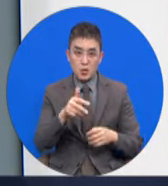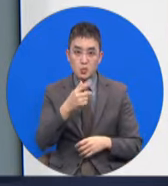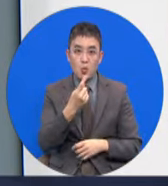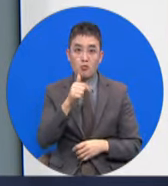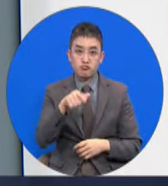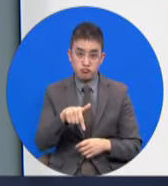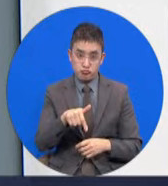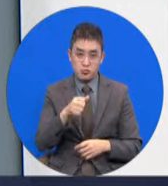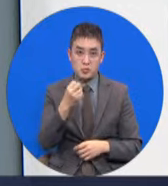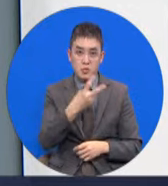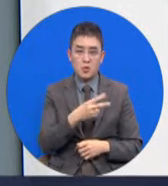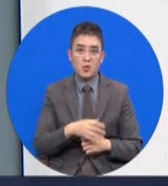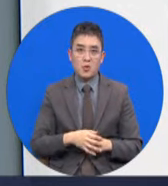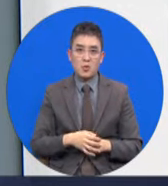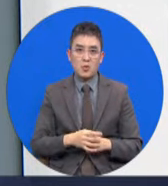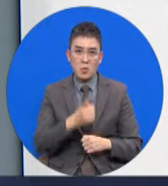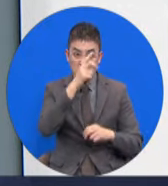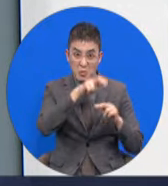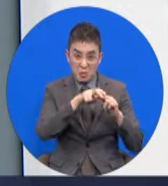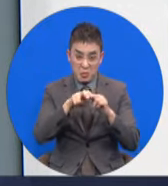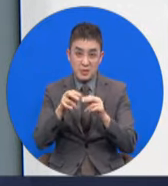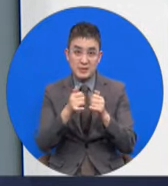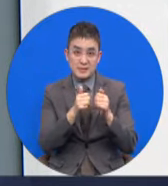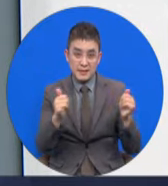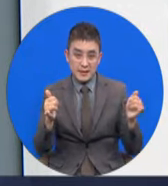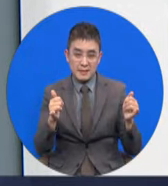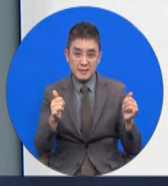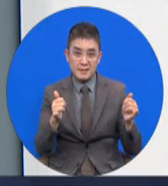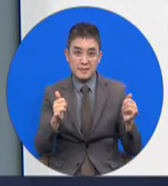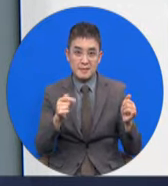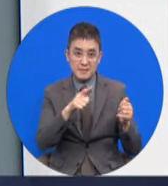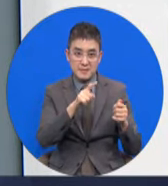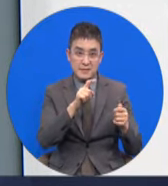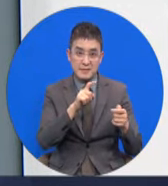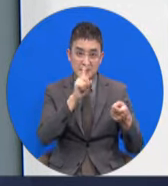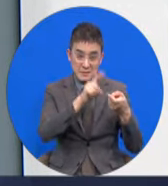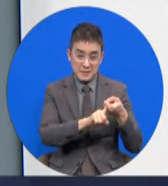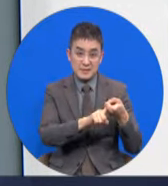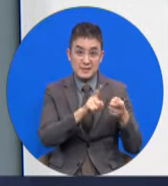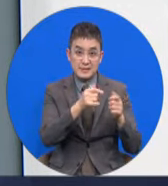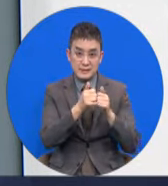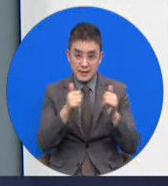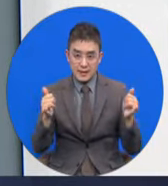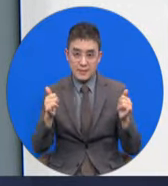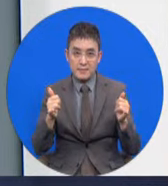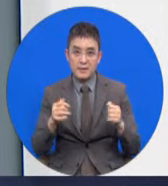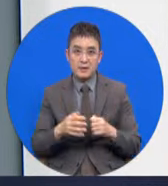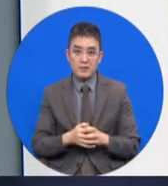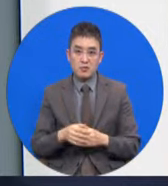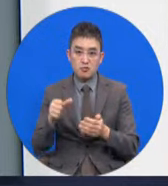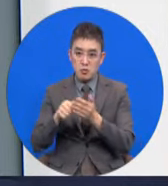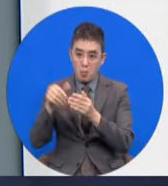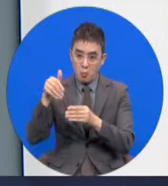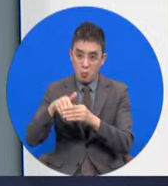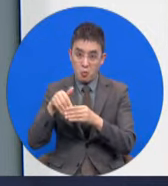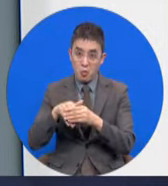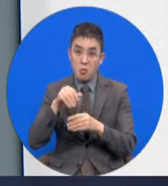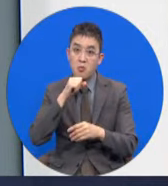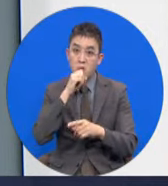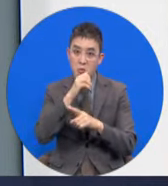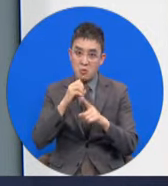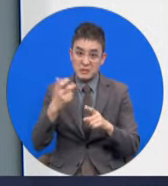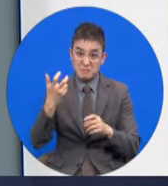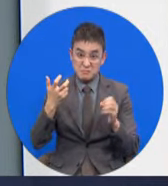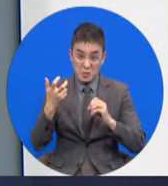포함한 민주당의 주요 인사들 또 민주당을 둘러싼 주요 뭐 지지 계층 인사들이 투표율을 70%가 넘으면은